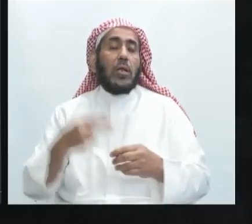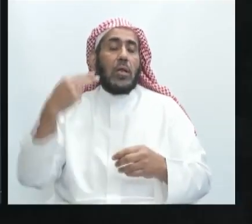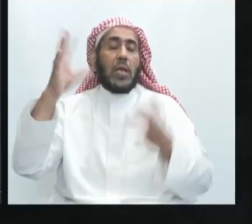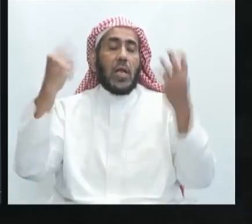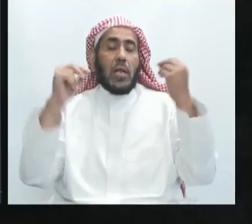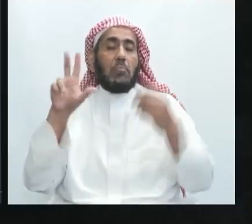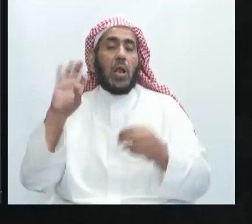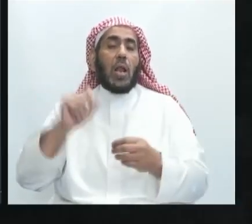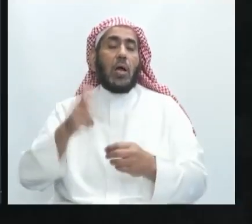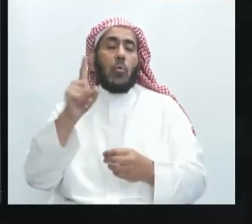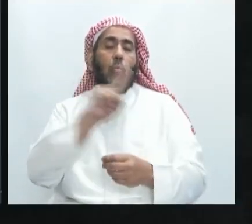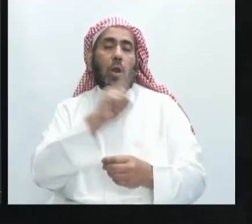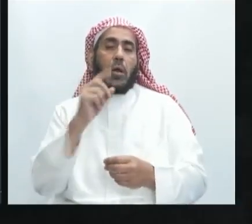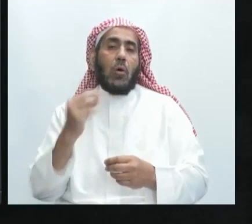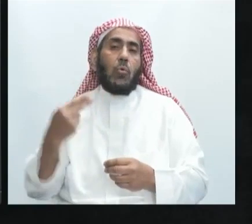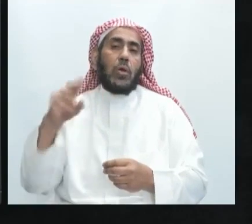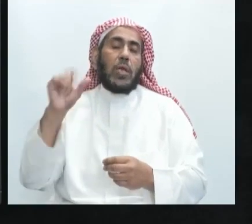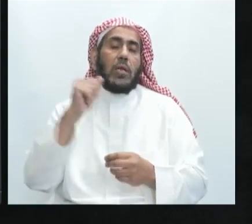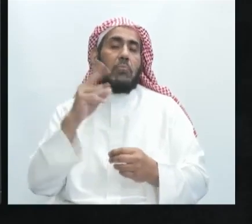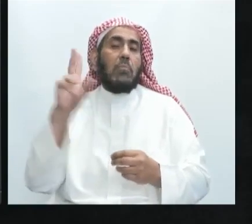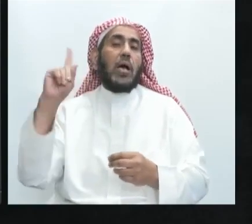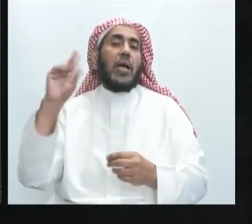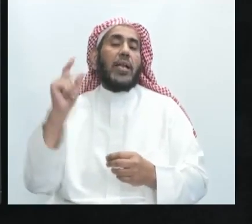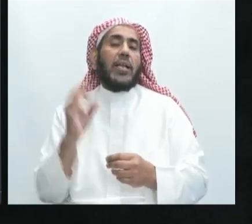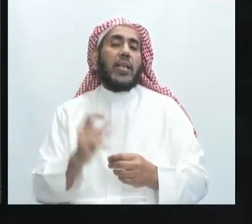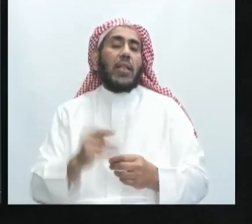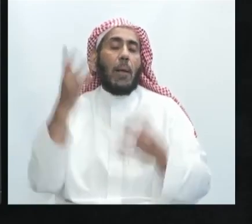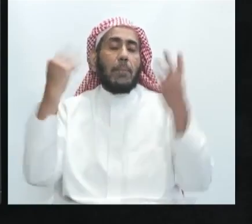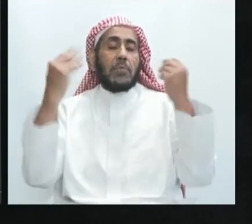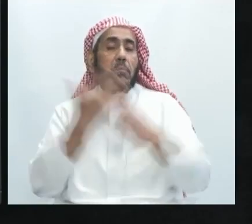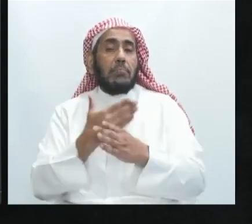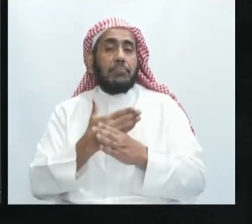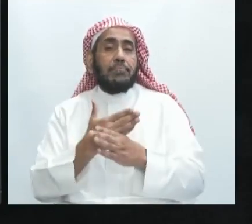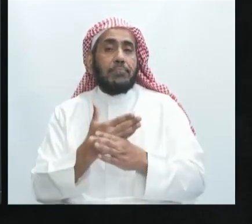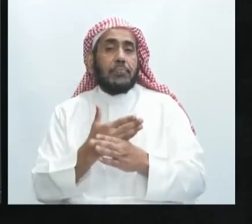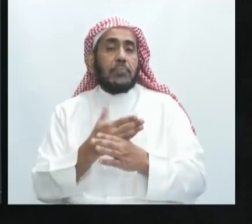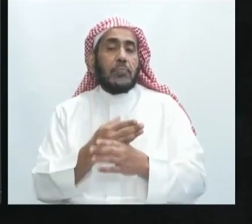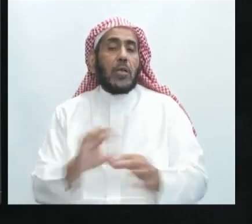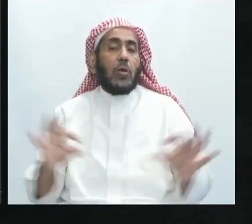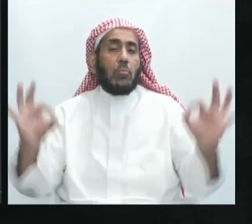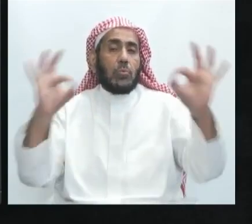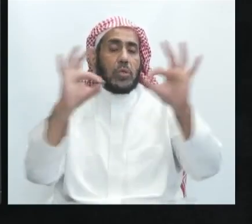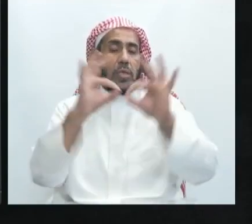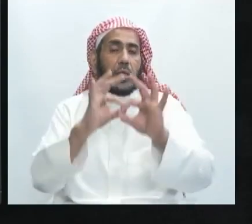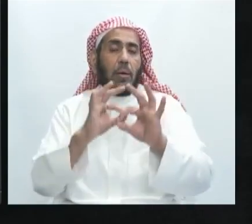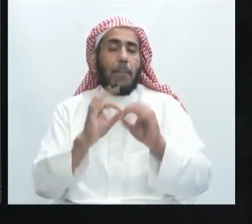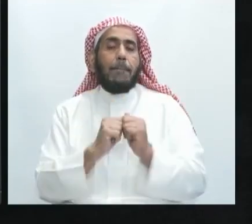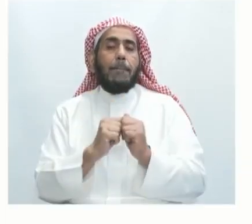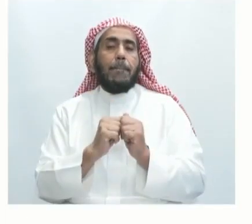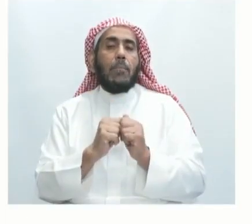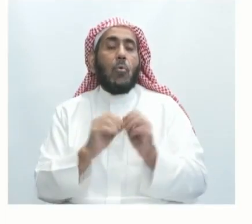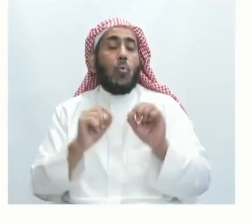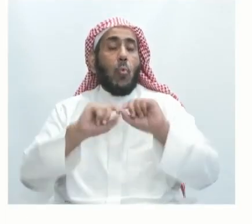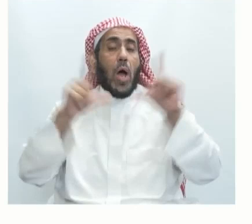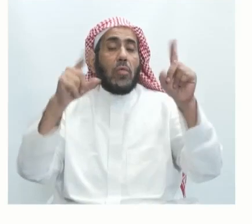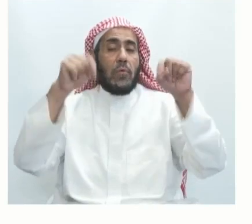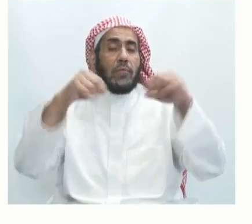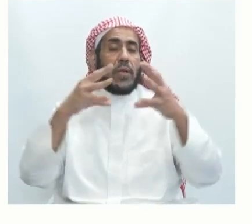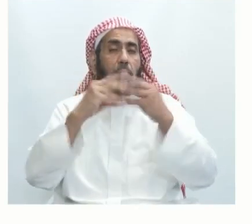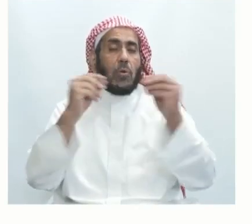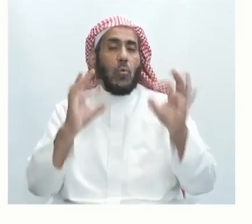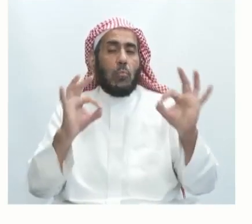القانون ولا نقول علم النظام لاجل انه متسق واضح في المعنى